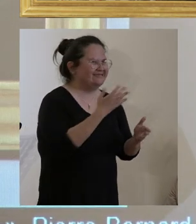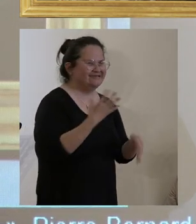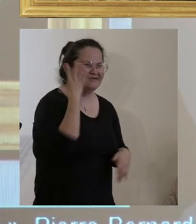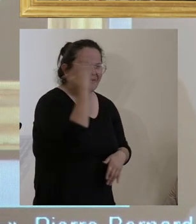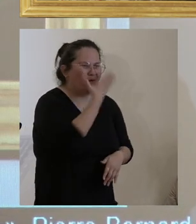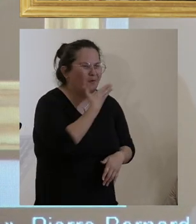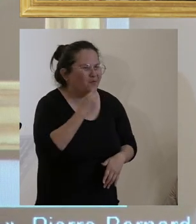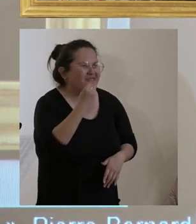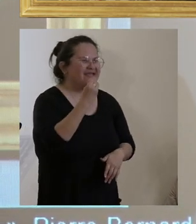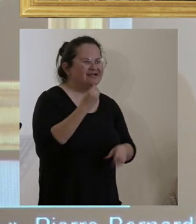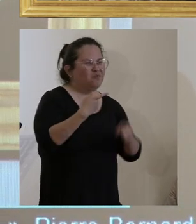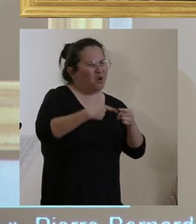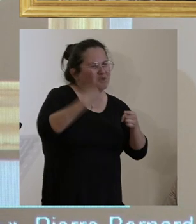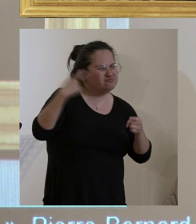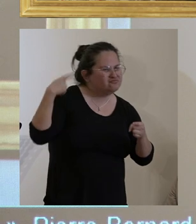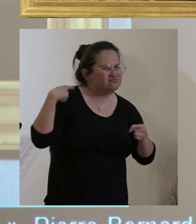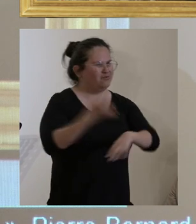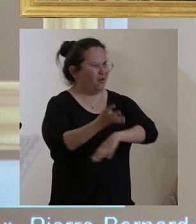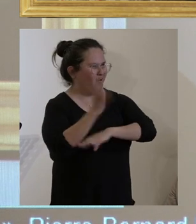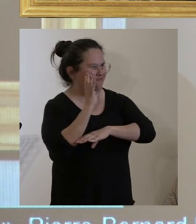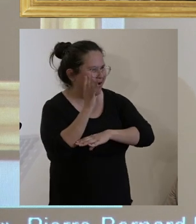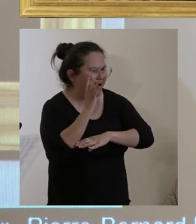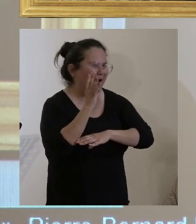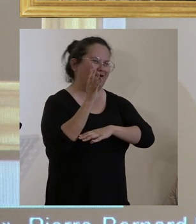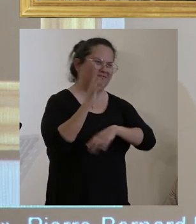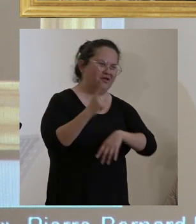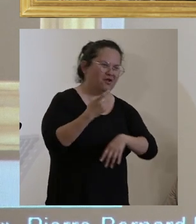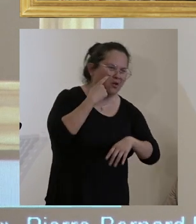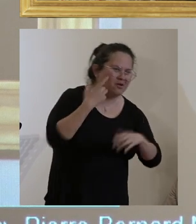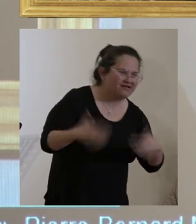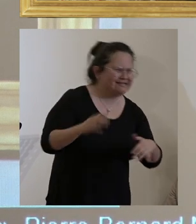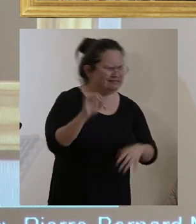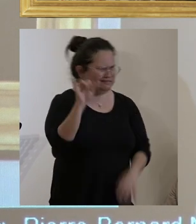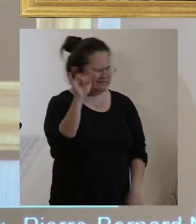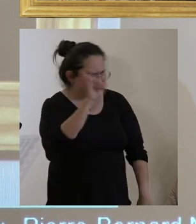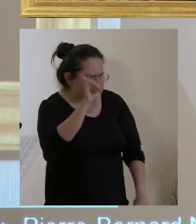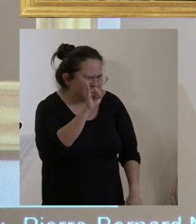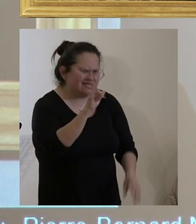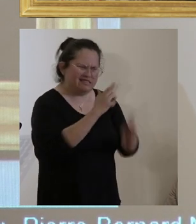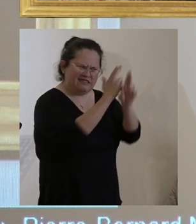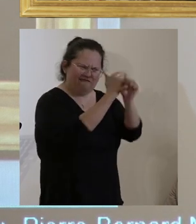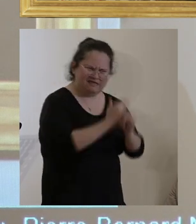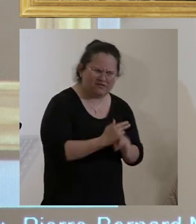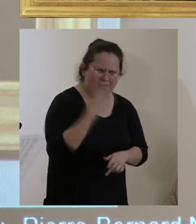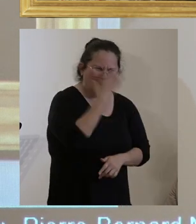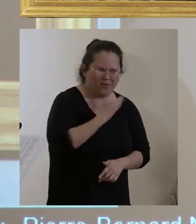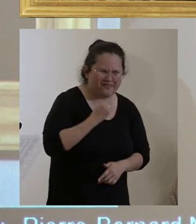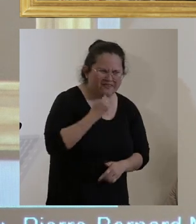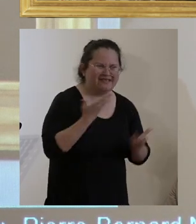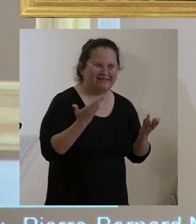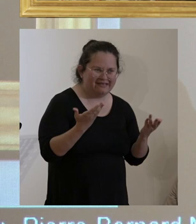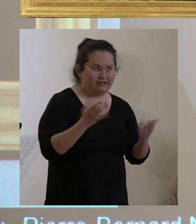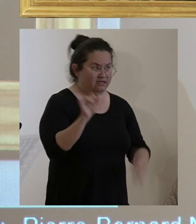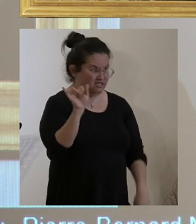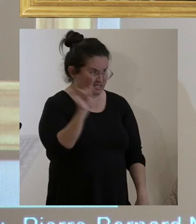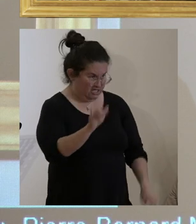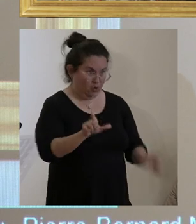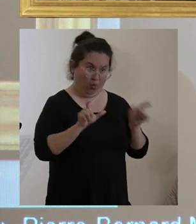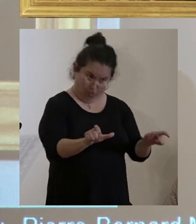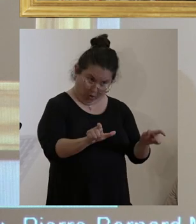des conférences dont vous avez déjà entendu parler, de savoir qui invente la beauté, mais pour parler aussi de cette question de qui la